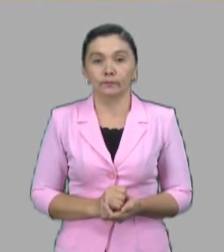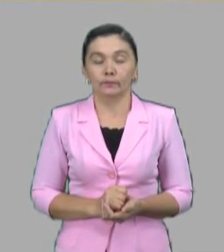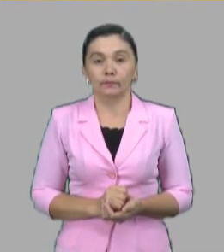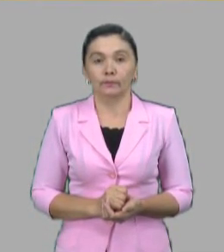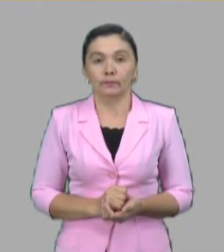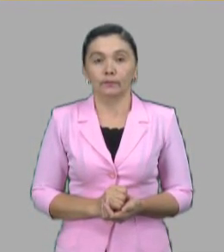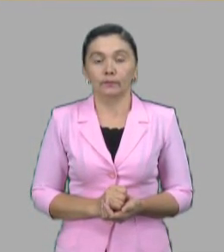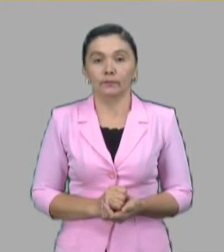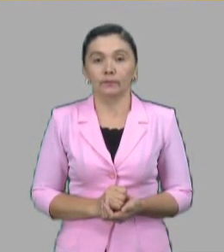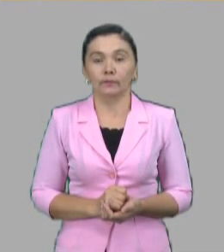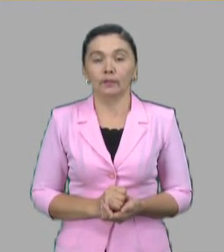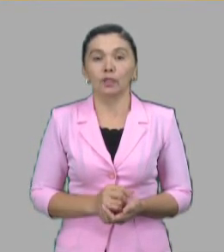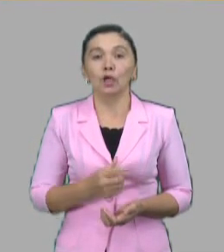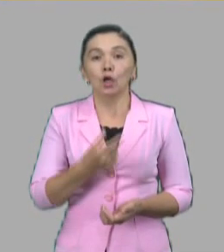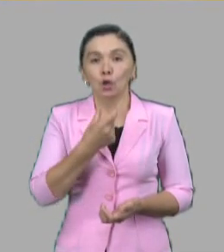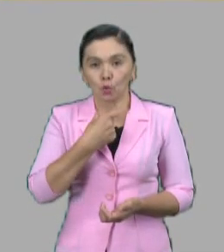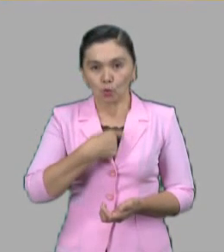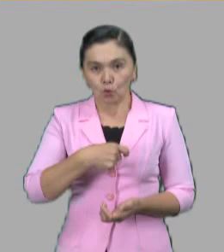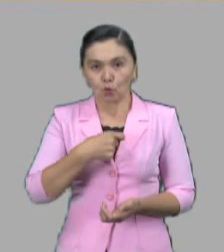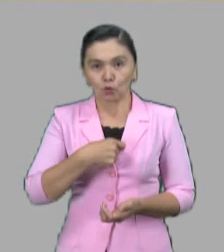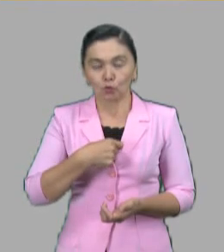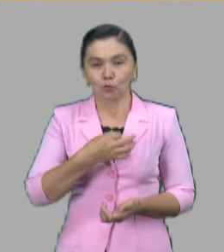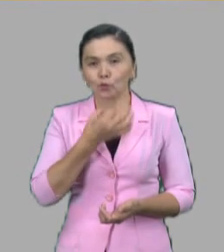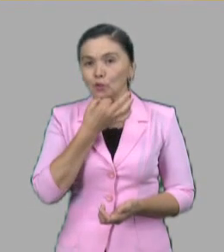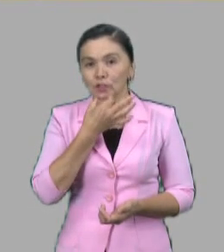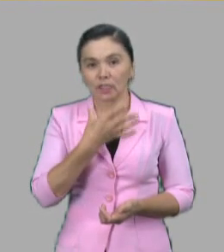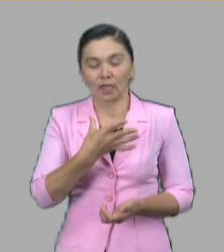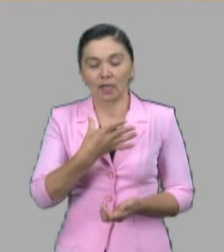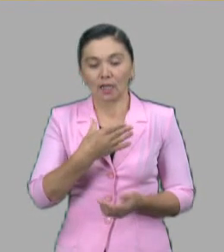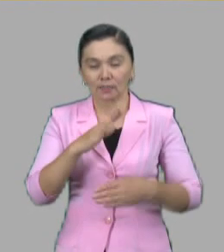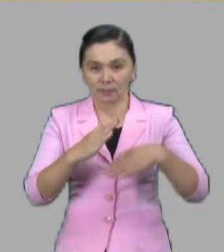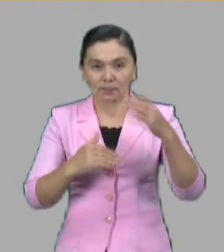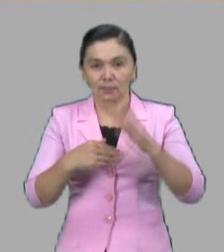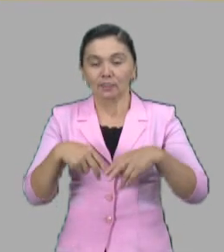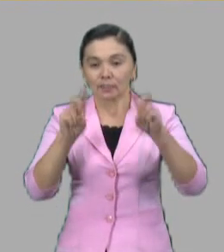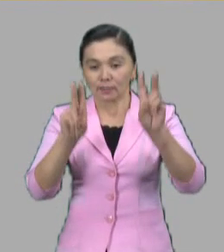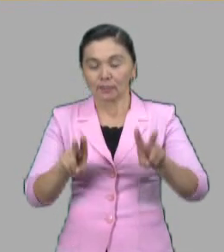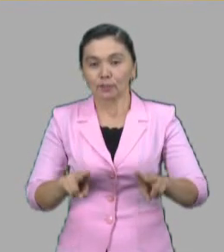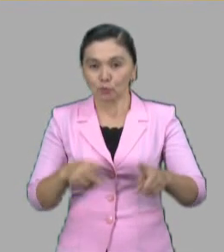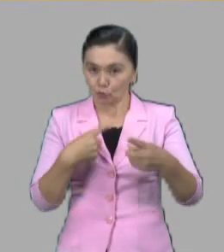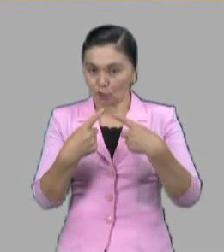Өзүбүзгө жаккан кесип тууралуу айтып беребиз.